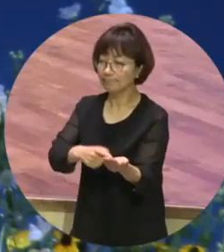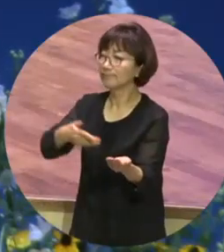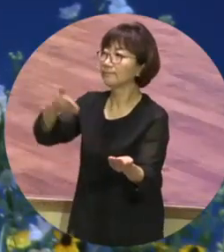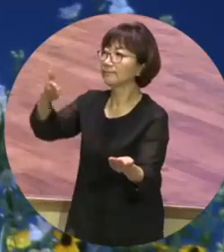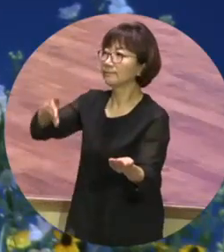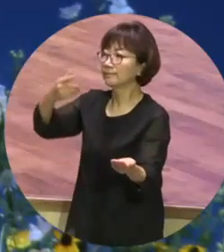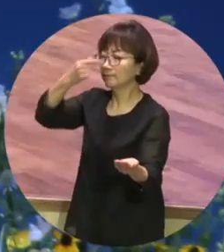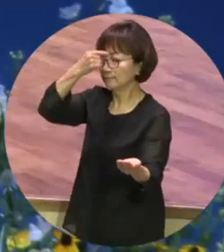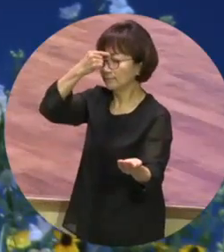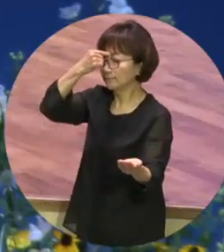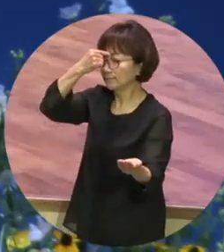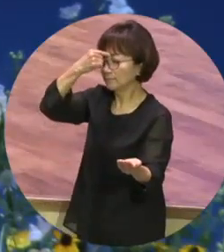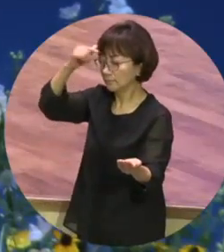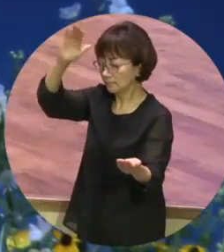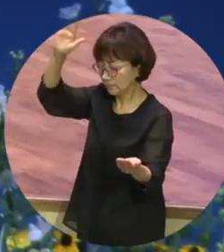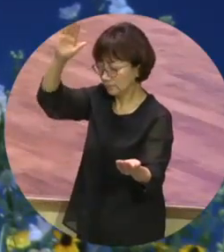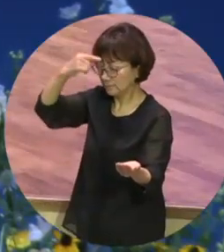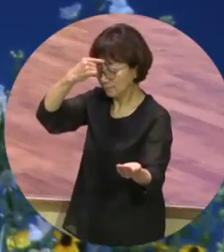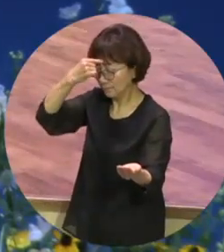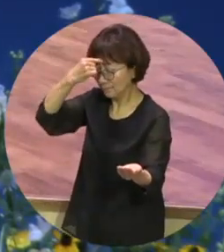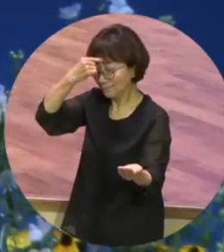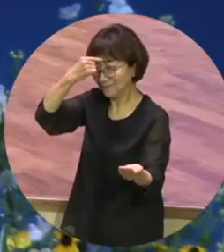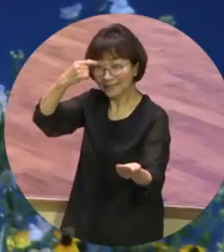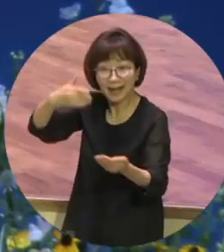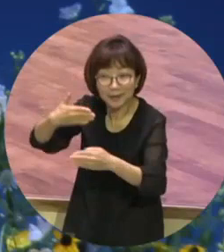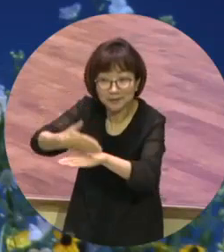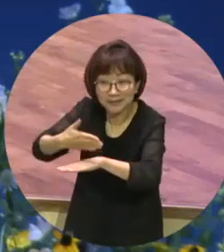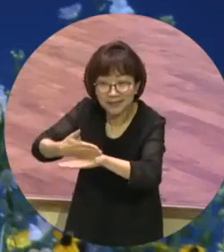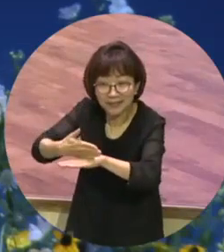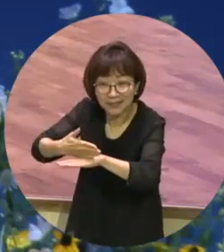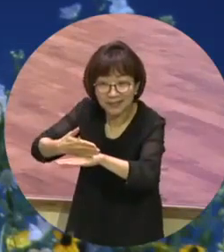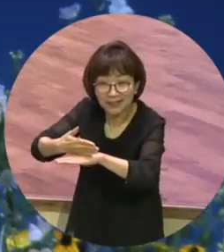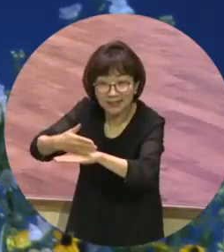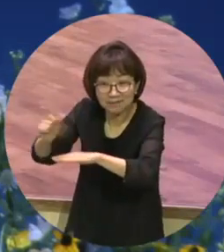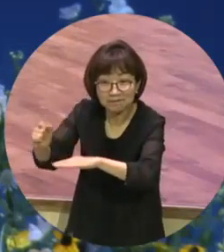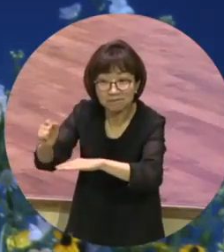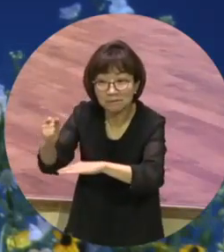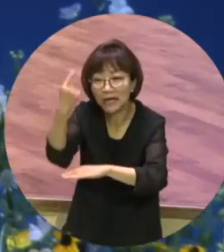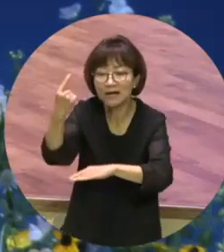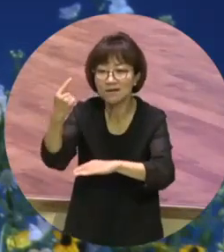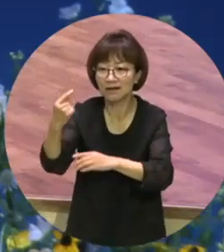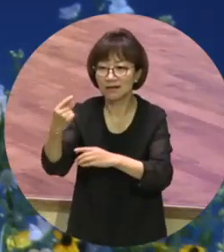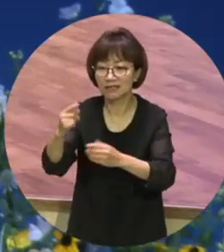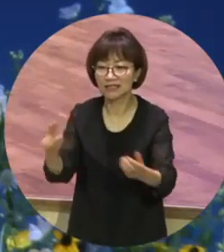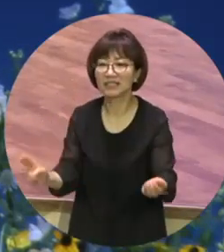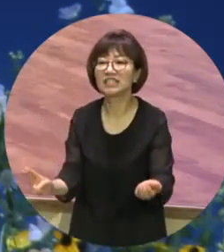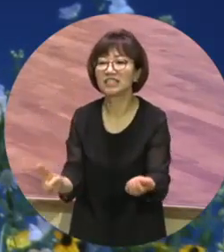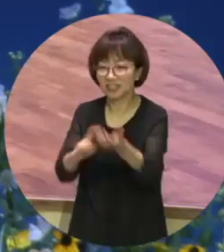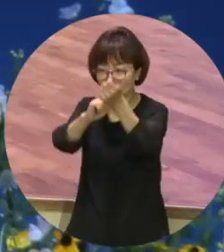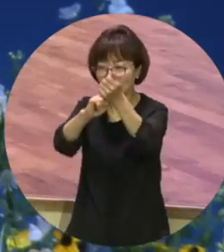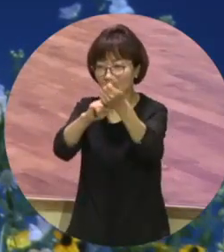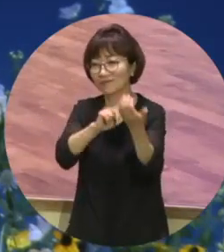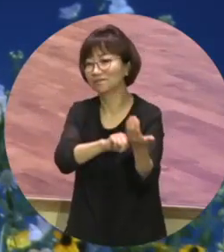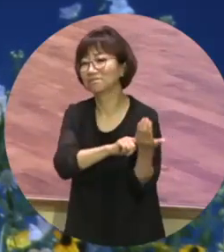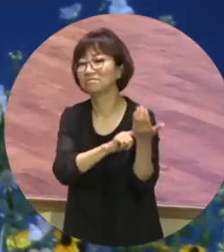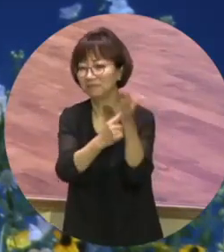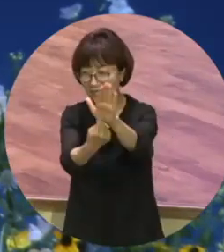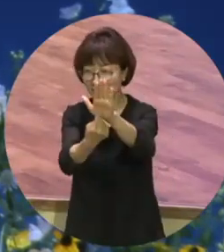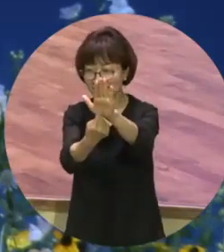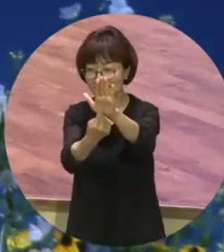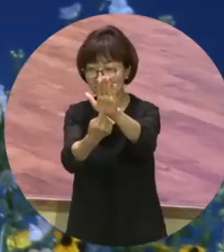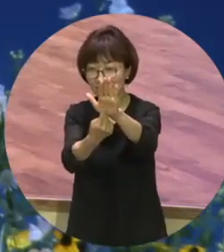하셨어요. 감사. 이것이 영적 도화선이 되었다는 사실을 놓치면 안 된다는